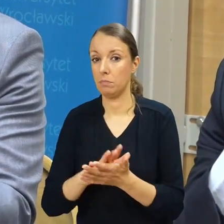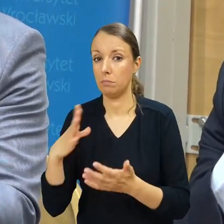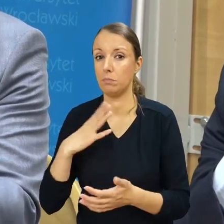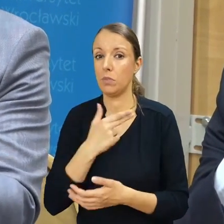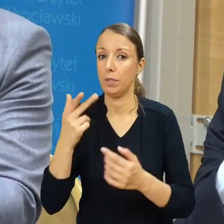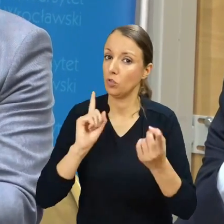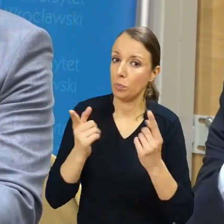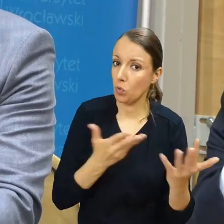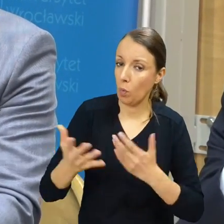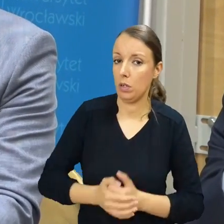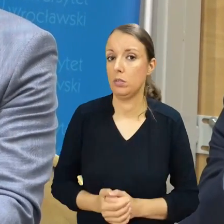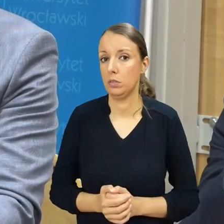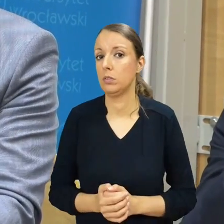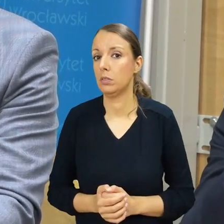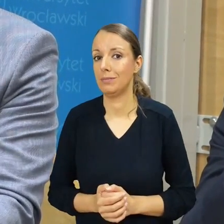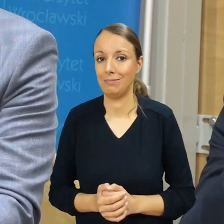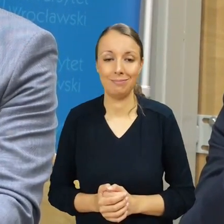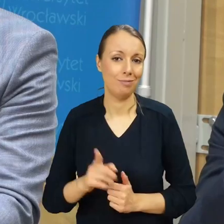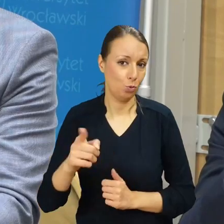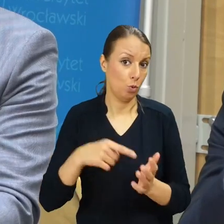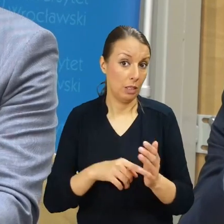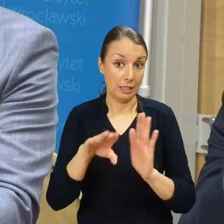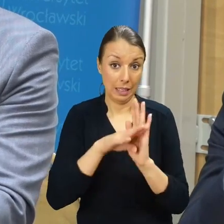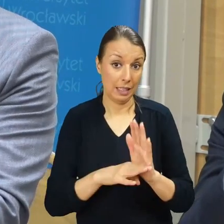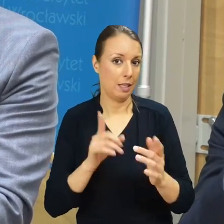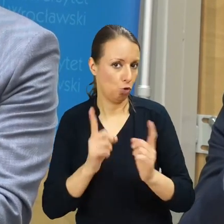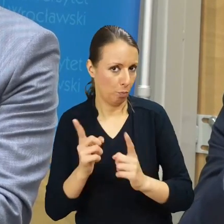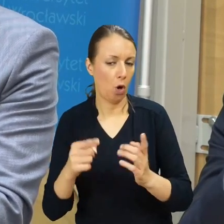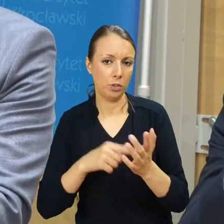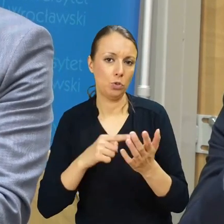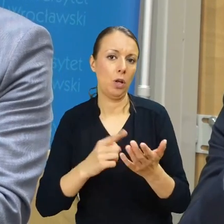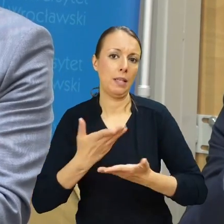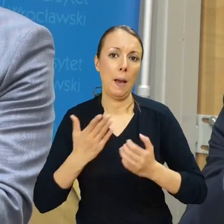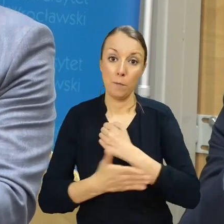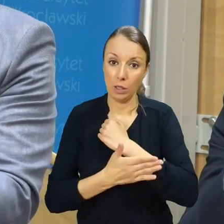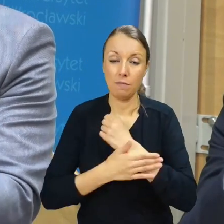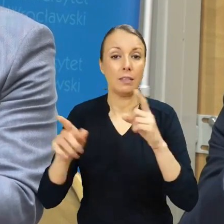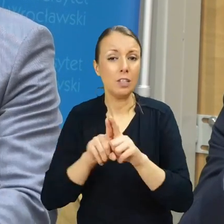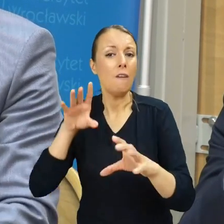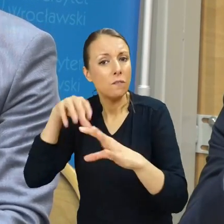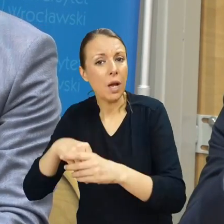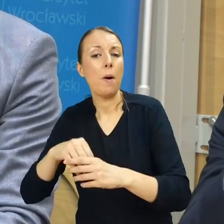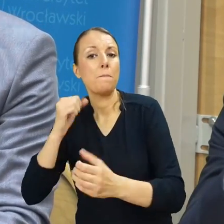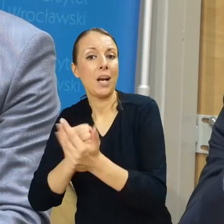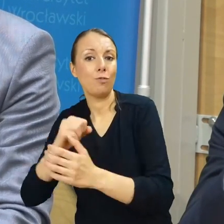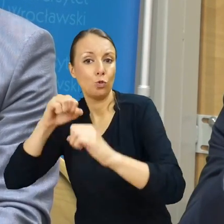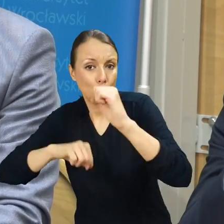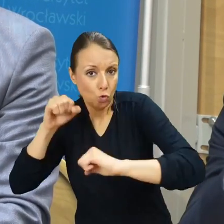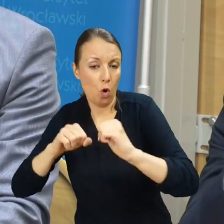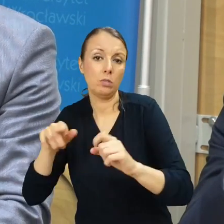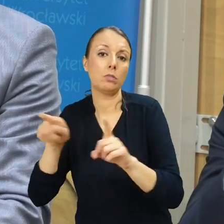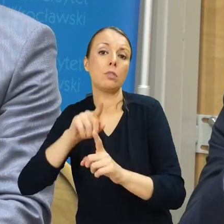Czyli tutaj zasada szybkości, która daje podstawy i tam jest prawo do sądu w tych sprawach też. I zalecenia są komisji,